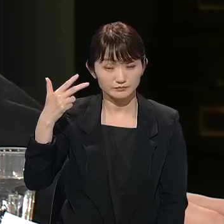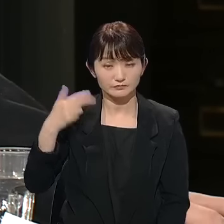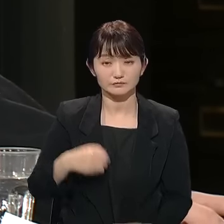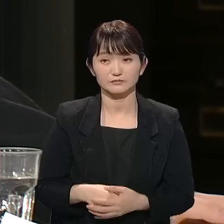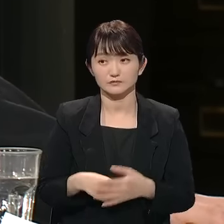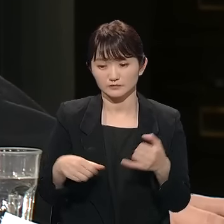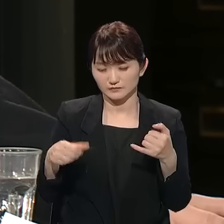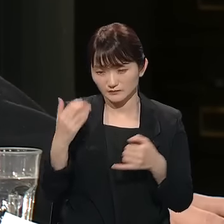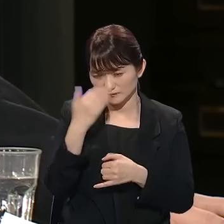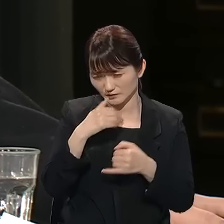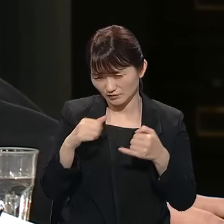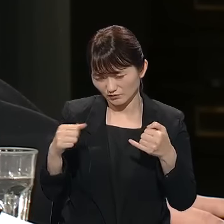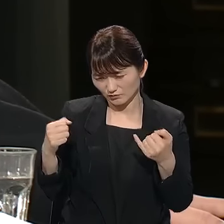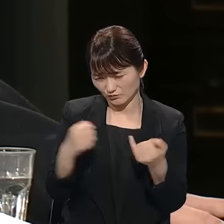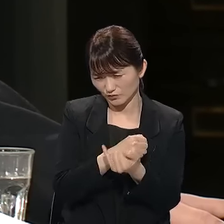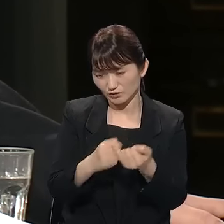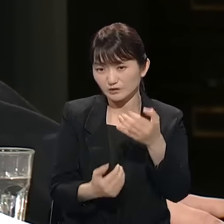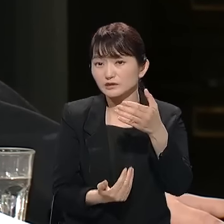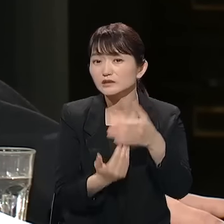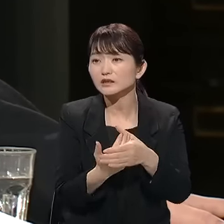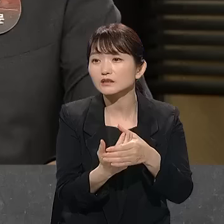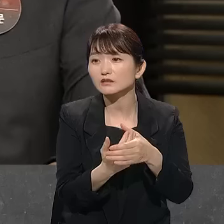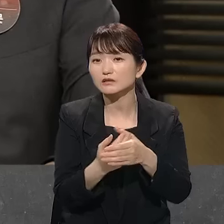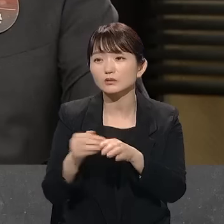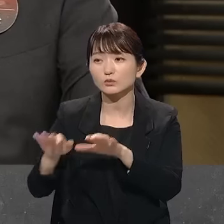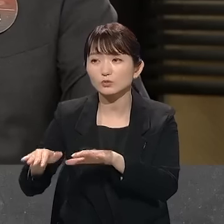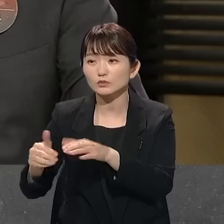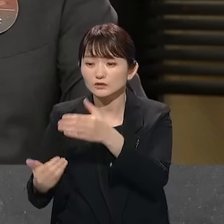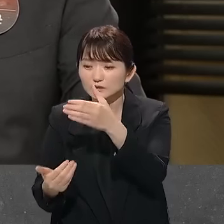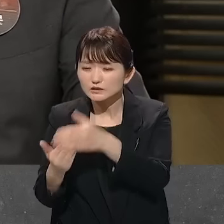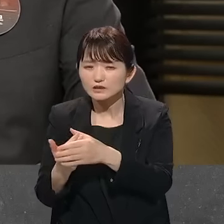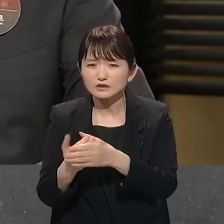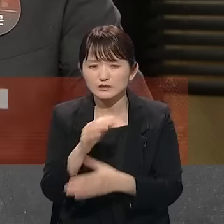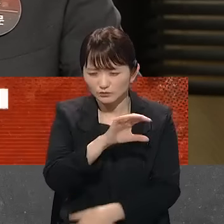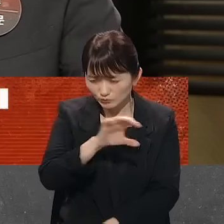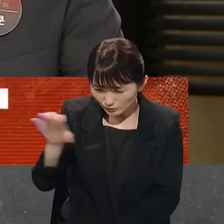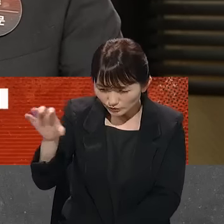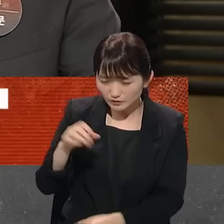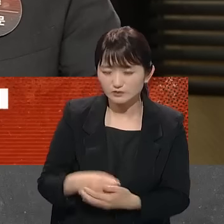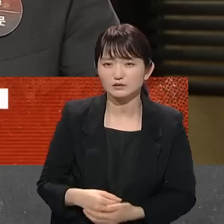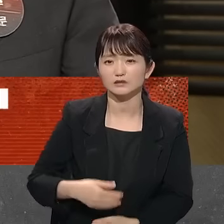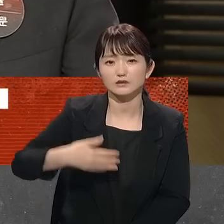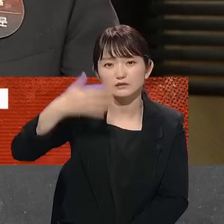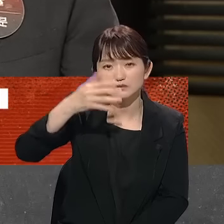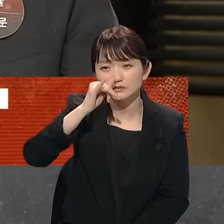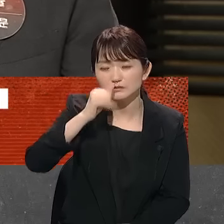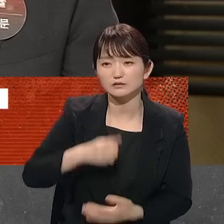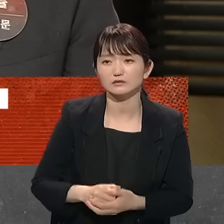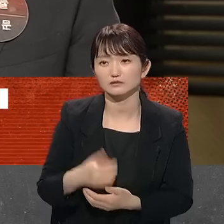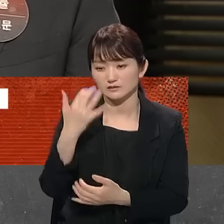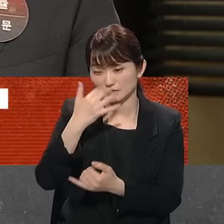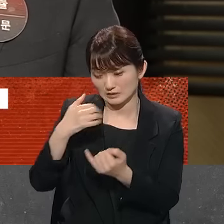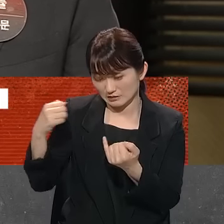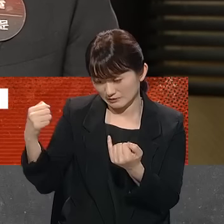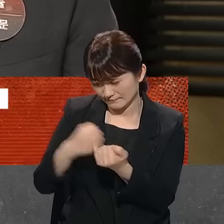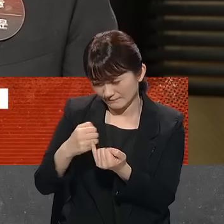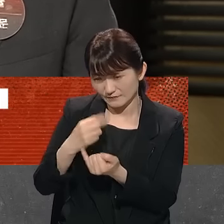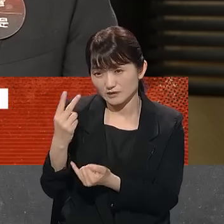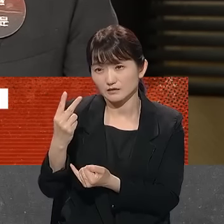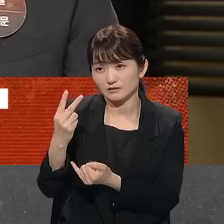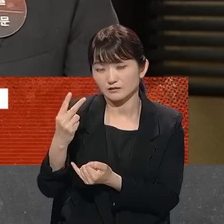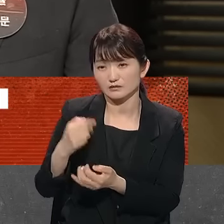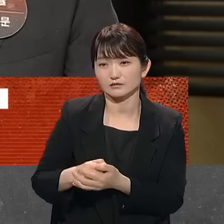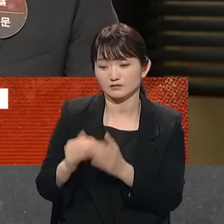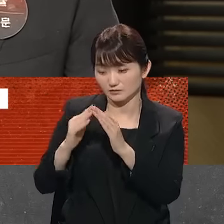교제 성폭력 사건하고 네. 똑같아요. 자, 영상이 있어요. 무려 성폭행을 두 번이나 당하는 그